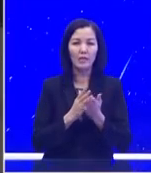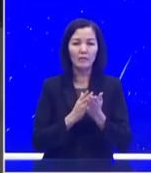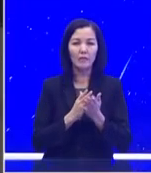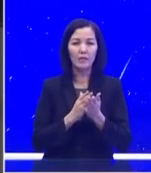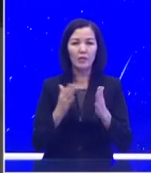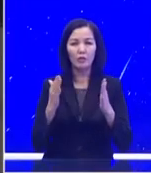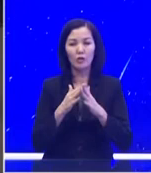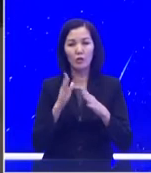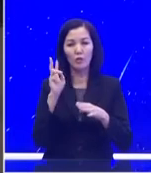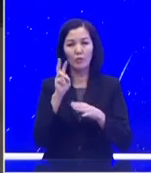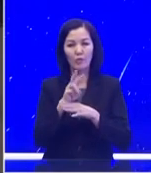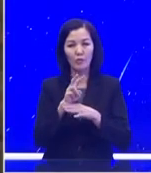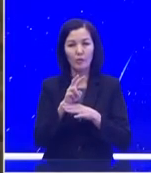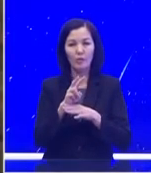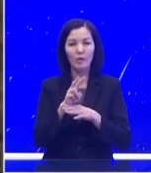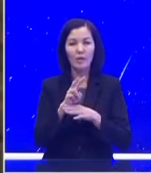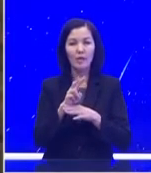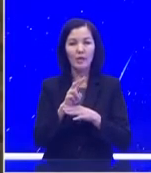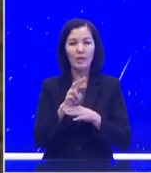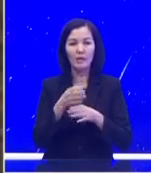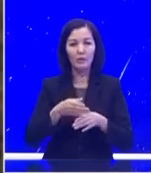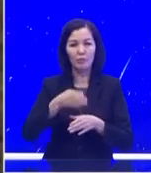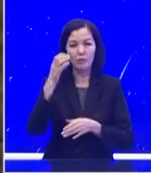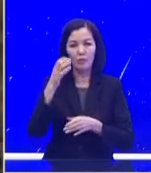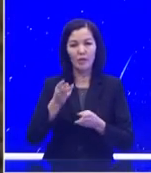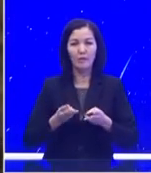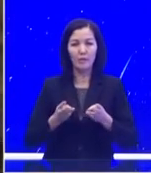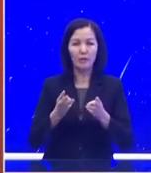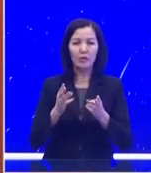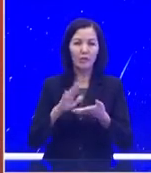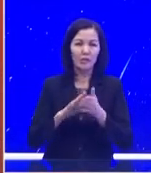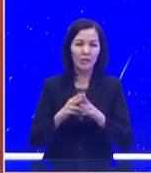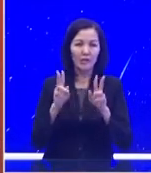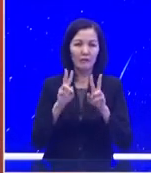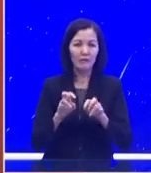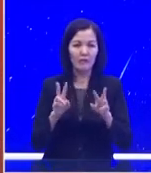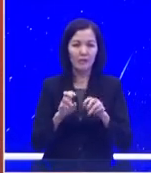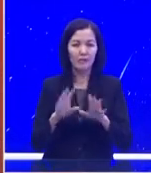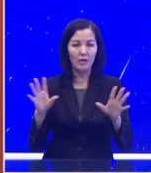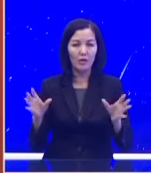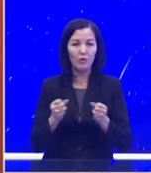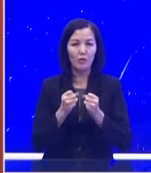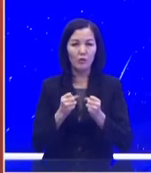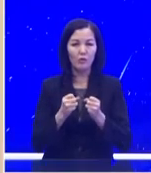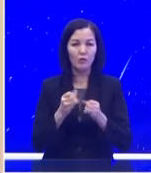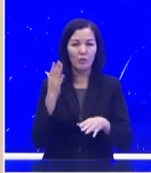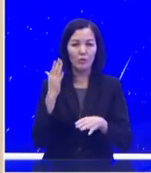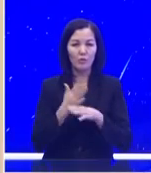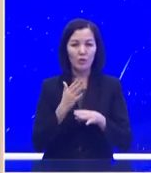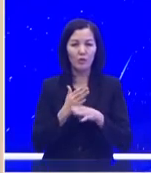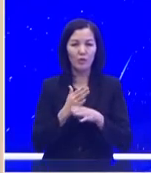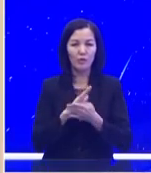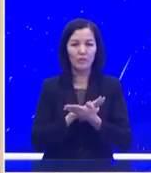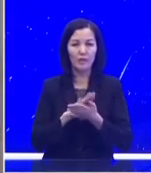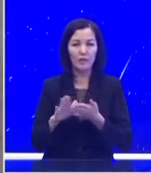қызметкерлері жеке үйлерді аралап, түтін мұржаларын және пештердің жағдайын тексерді. Сондай-ақ құтқарушылар отын жарып, есік алдын